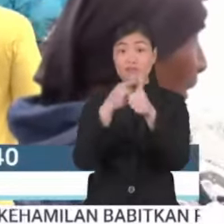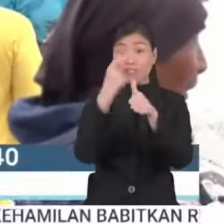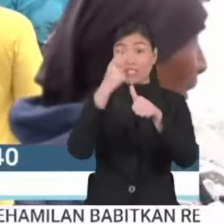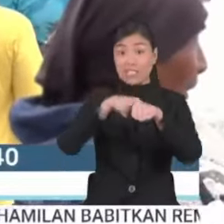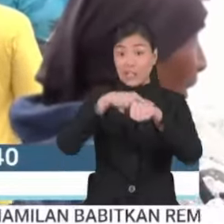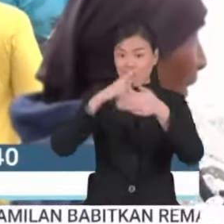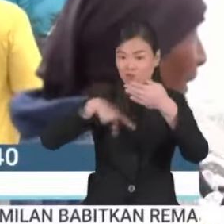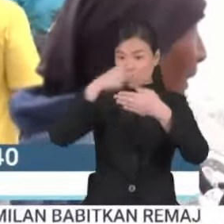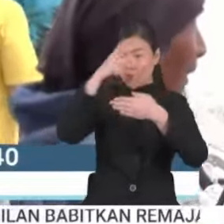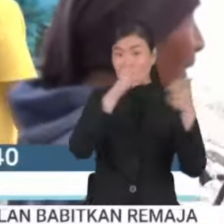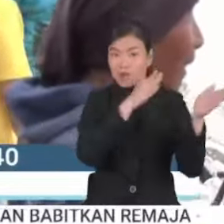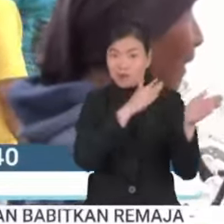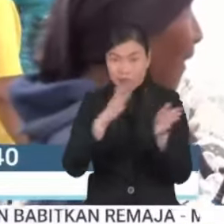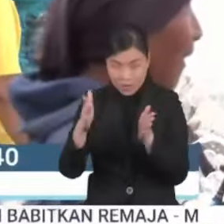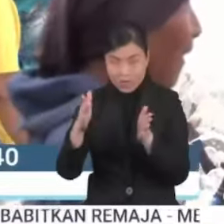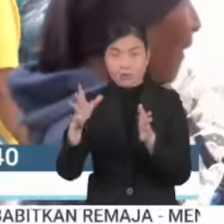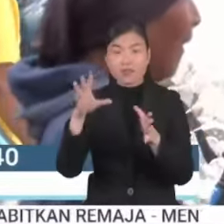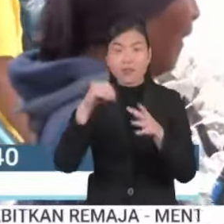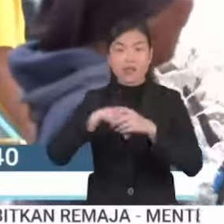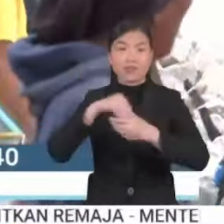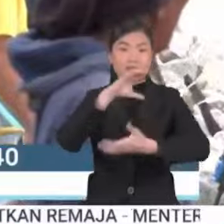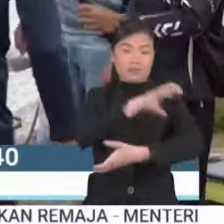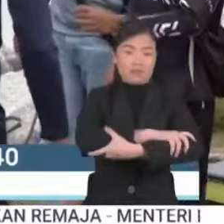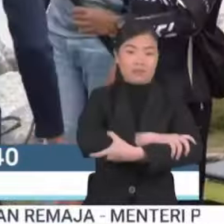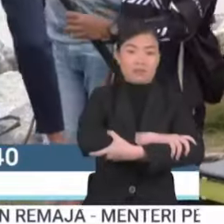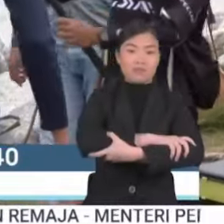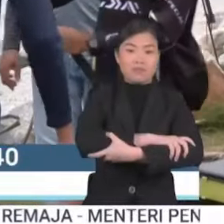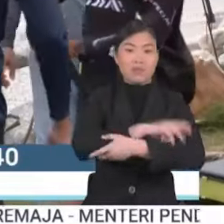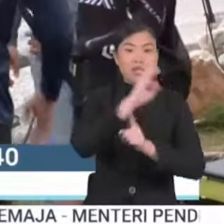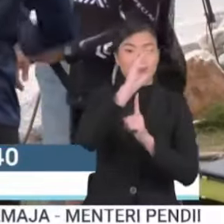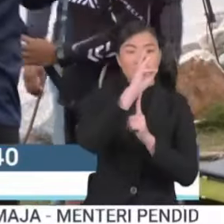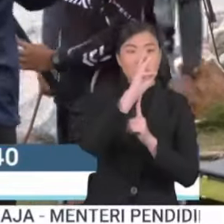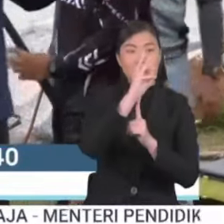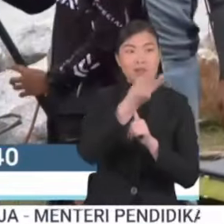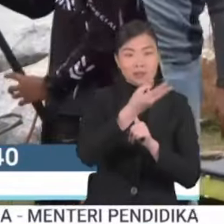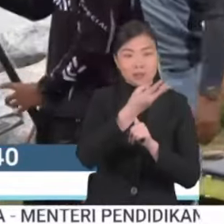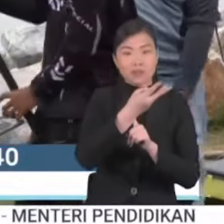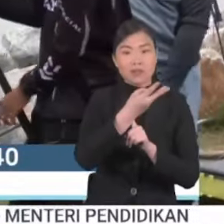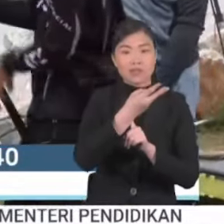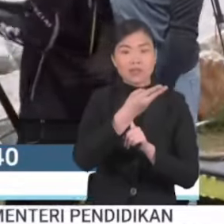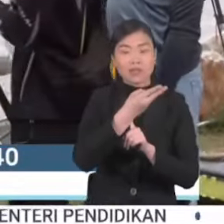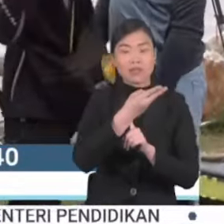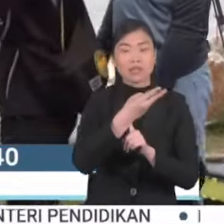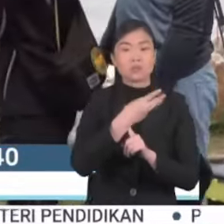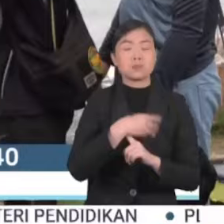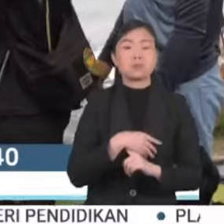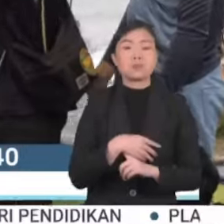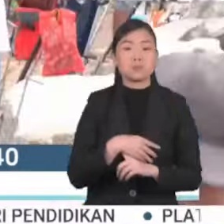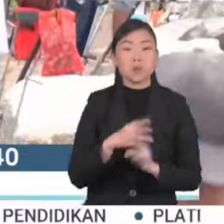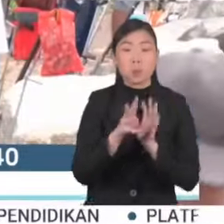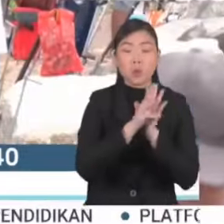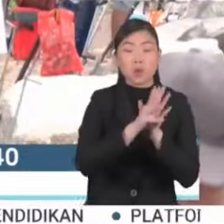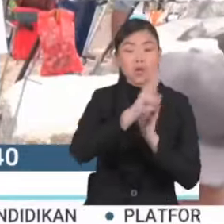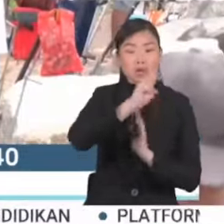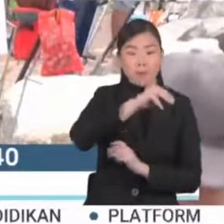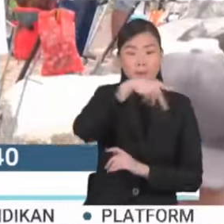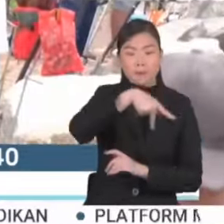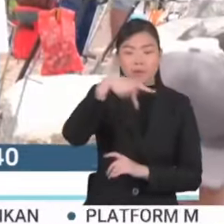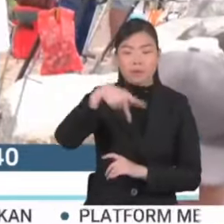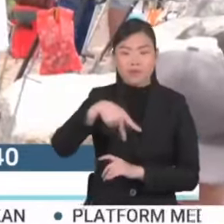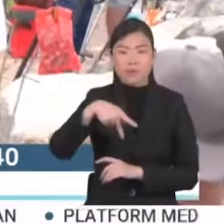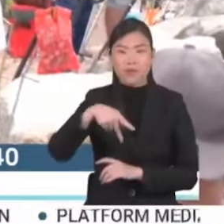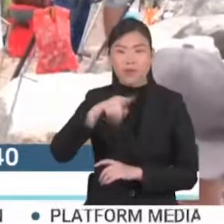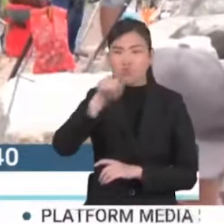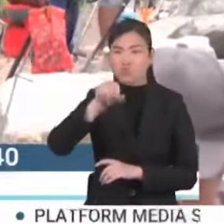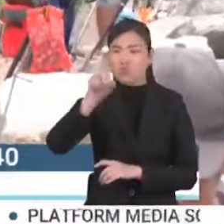Program Julung Kali dianjurkan menerusi kerjasama Persatuan Kebajikan Masyarakat Ceria Selangor, Majlis Perwakilan Penduduk MPP Zon